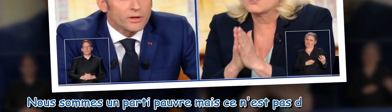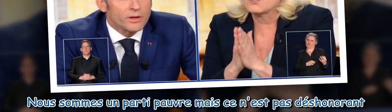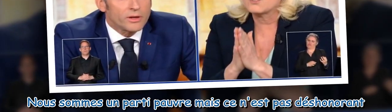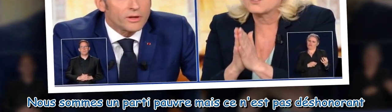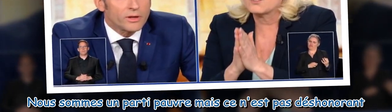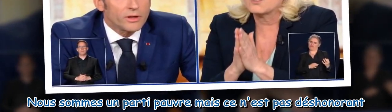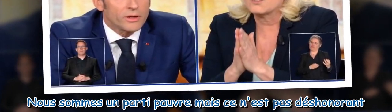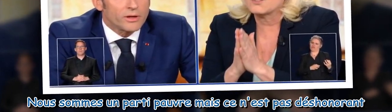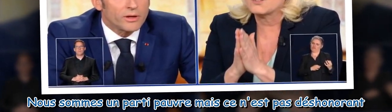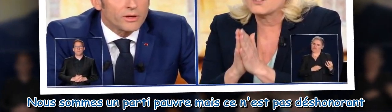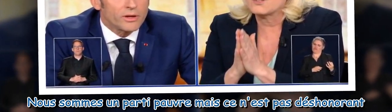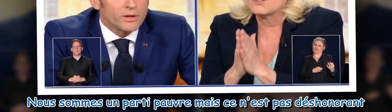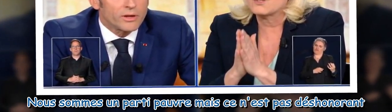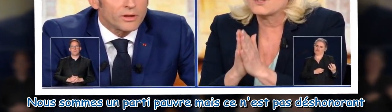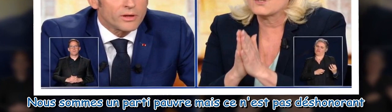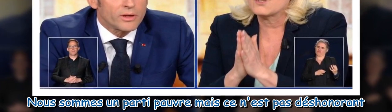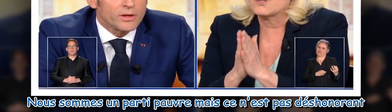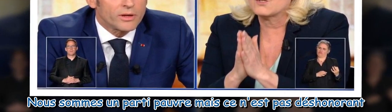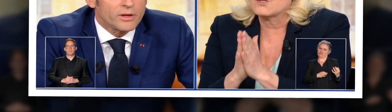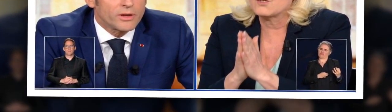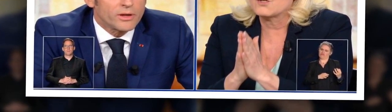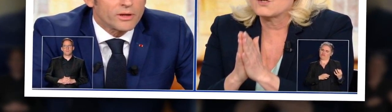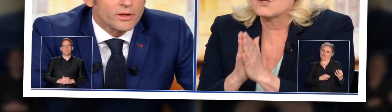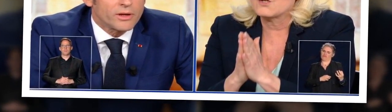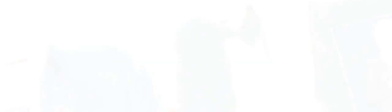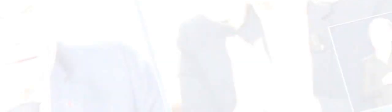nous sommes un parti pauvre massiot n'est pas déshonorant